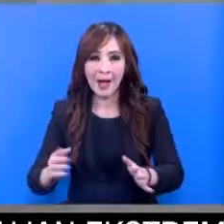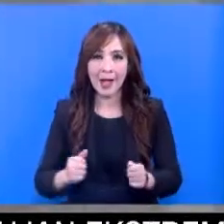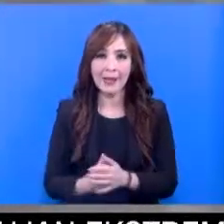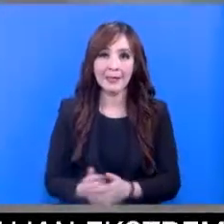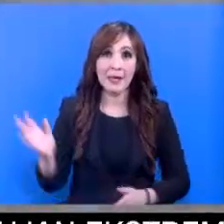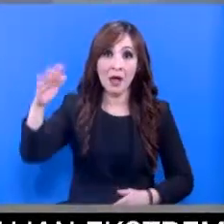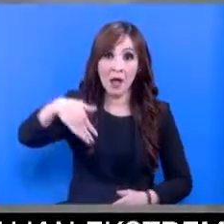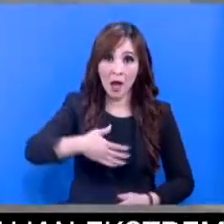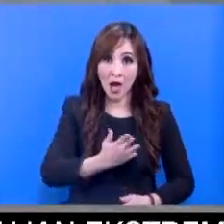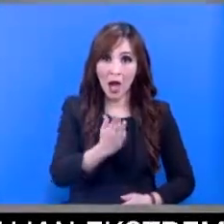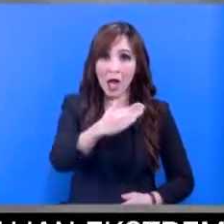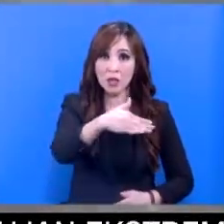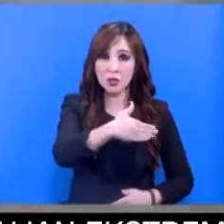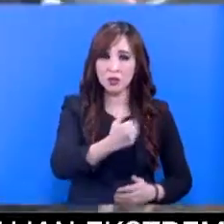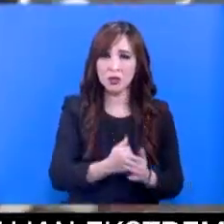tinggi.